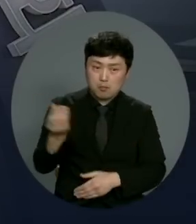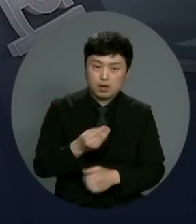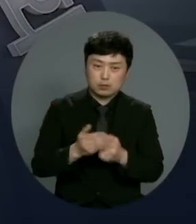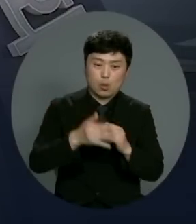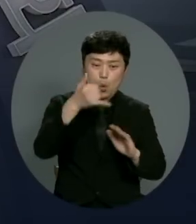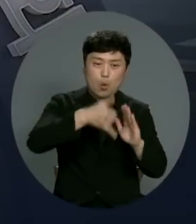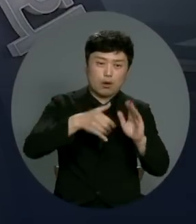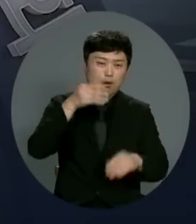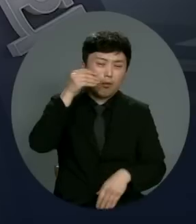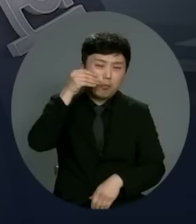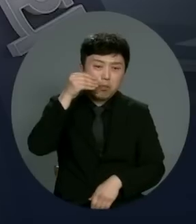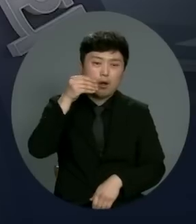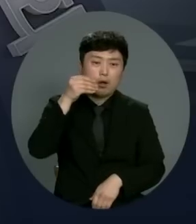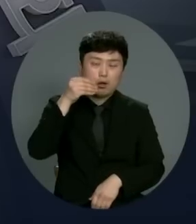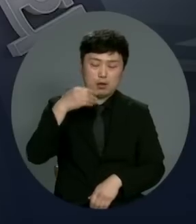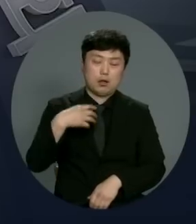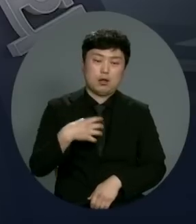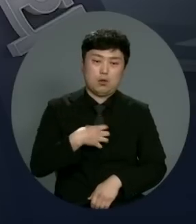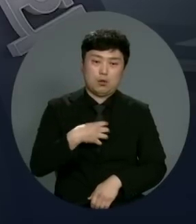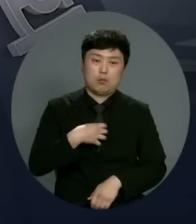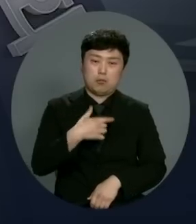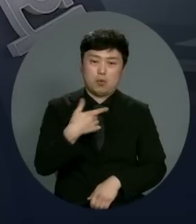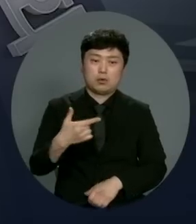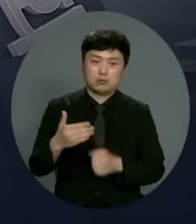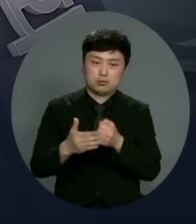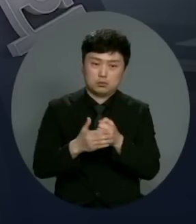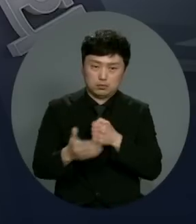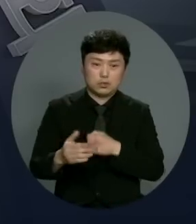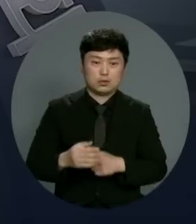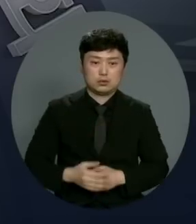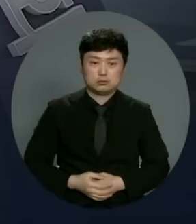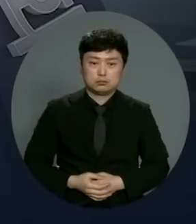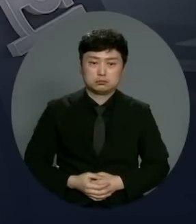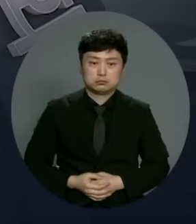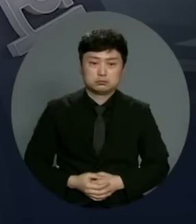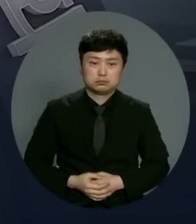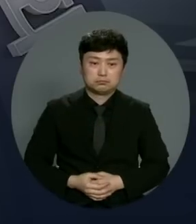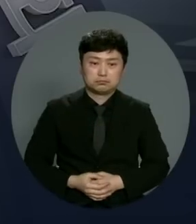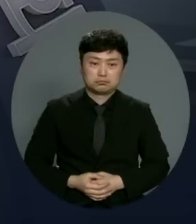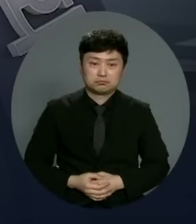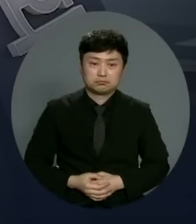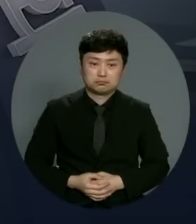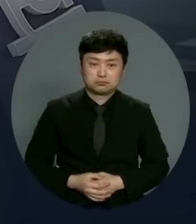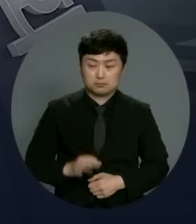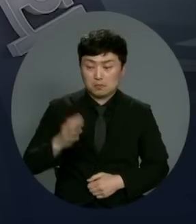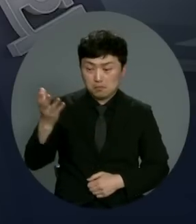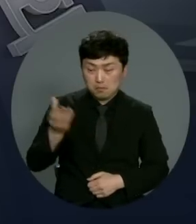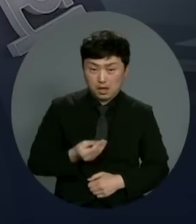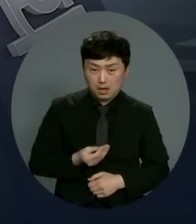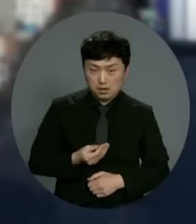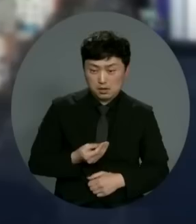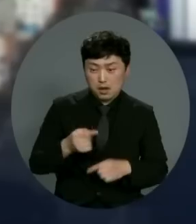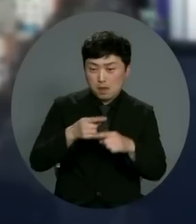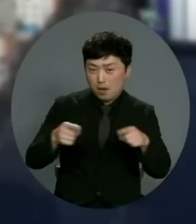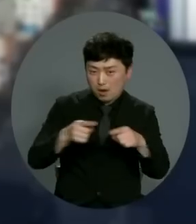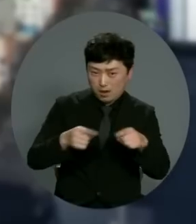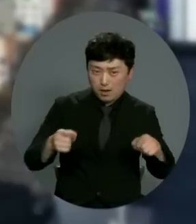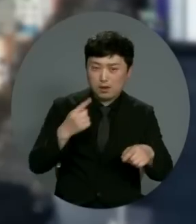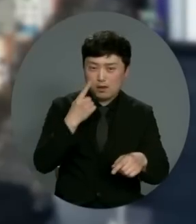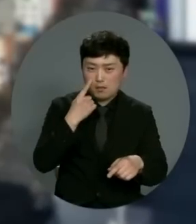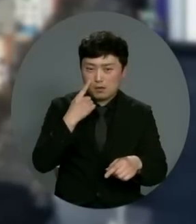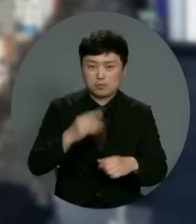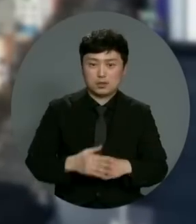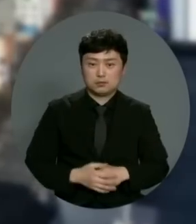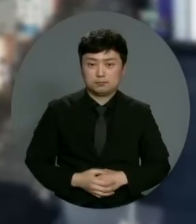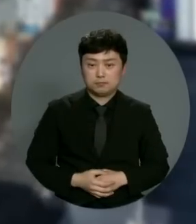지연되고 있고 여러 리스크가 계속해서 올라가고 있으니까 보수적으로 이 대출 채권을 평가해서